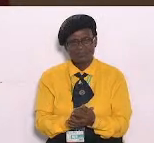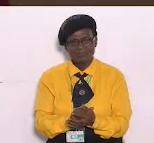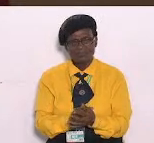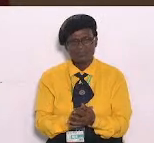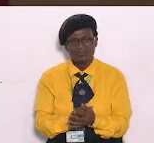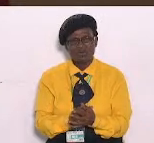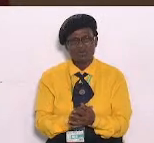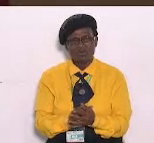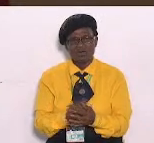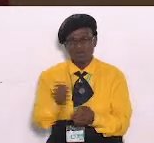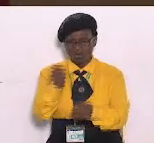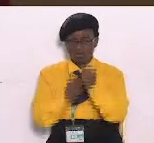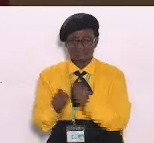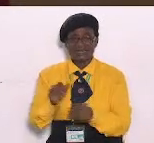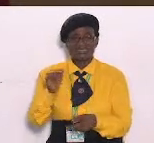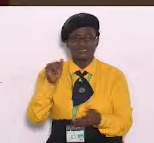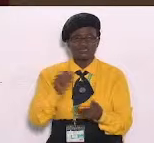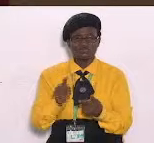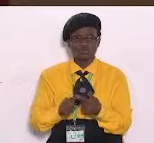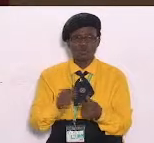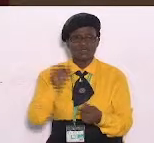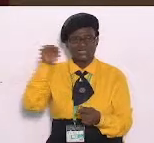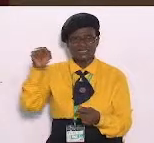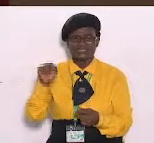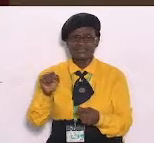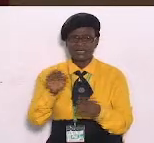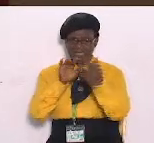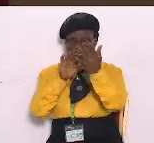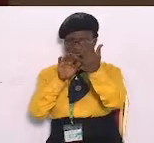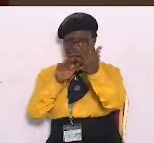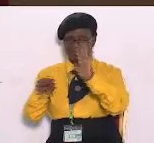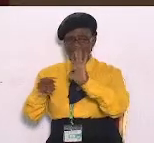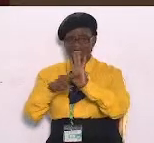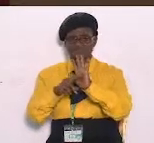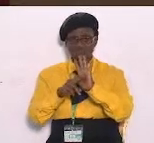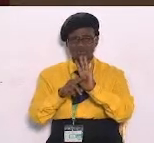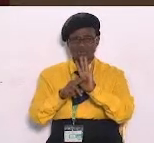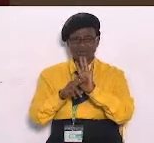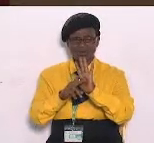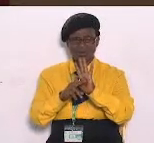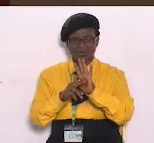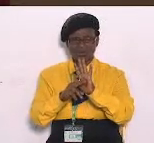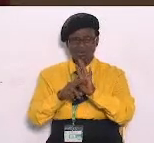que contrairement à son expectation